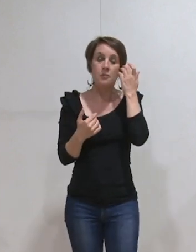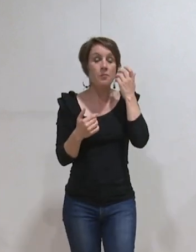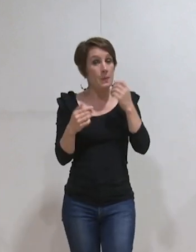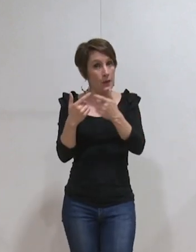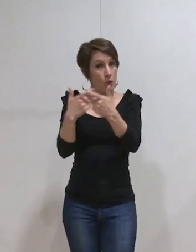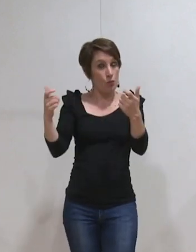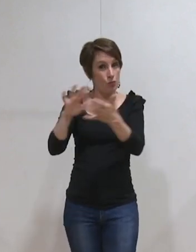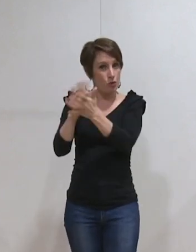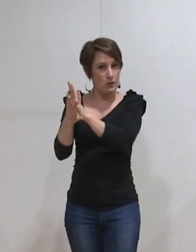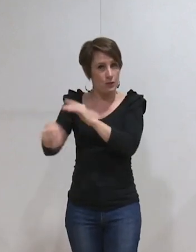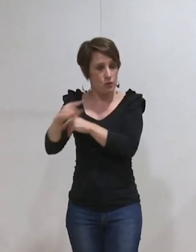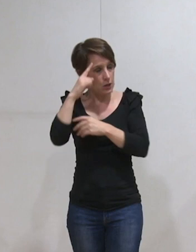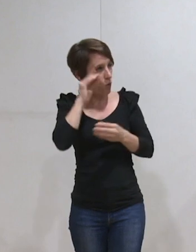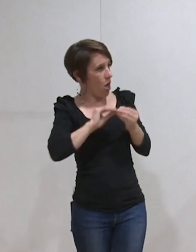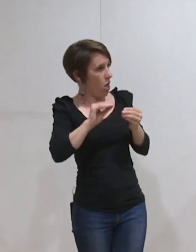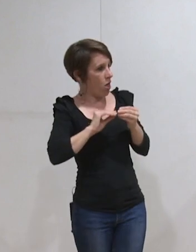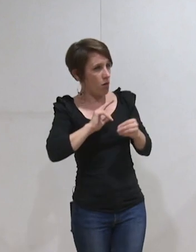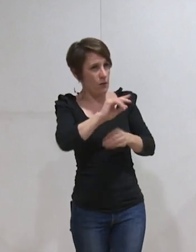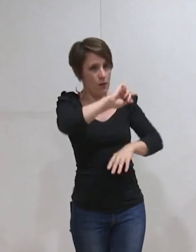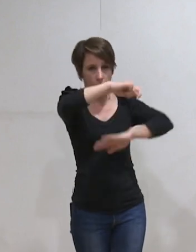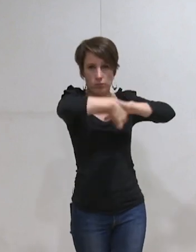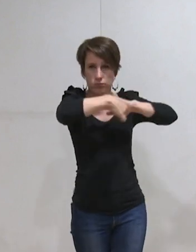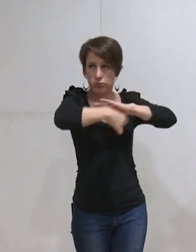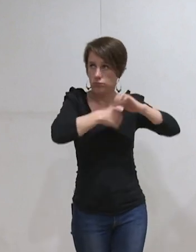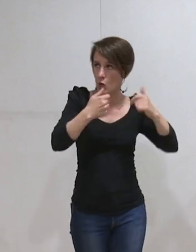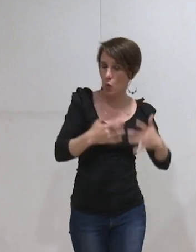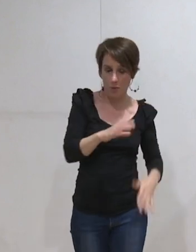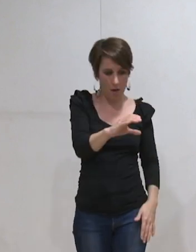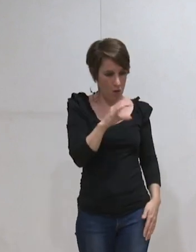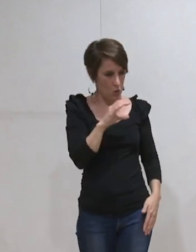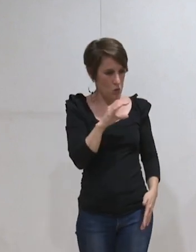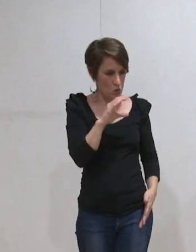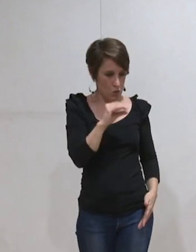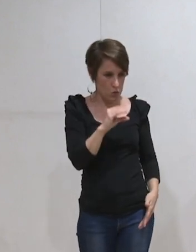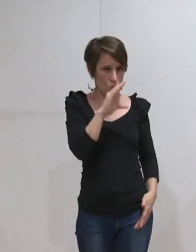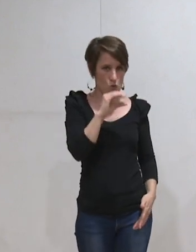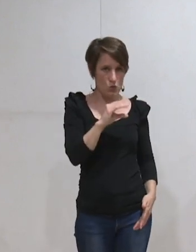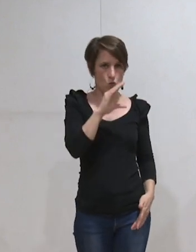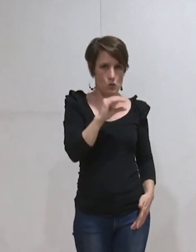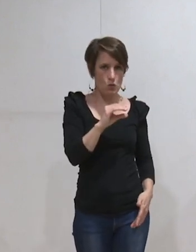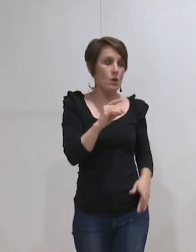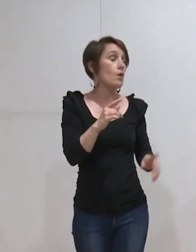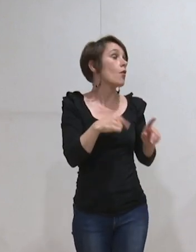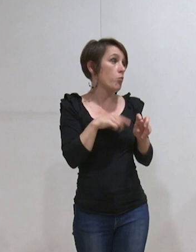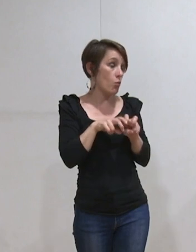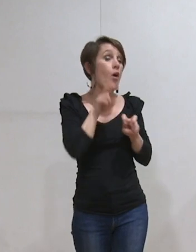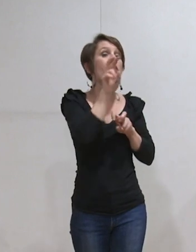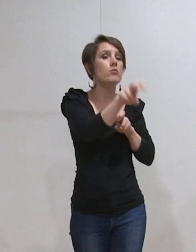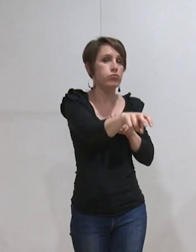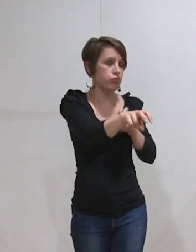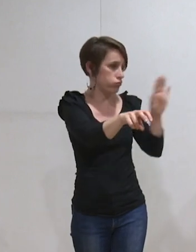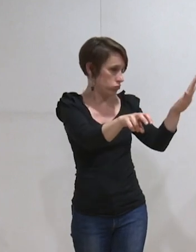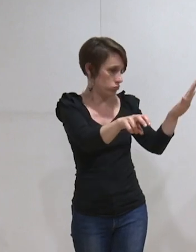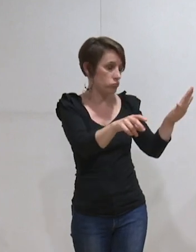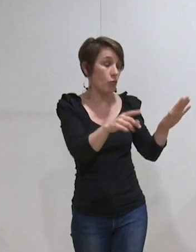sur le niveau des tion qu'ell vont dont elles vont pouvoir disposer j'anticipe vous voyez on va même gagner du temps nous allons aborder